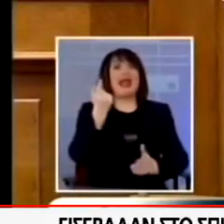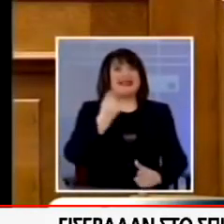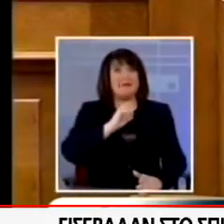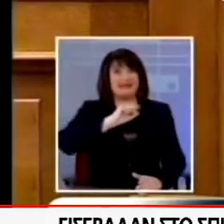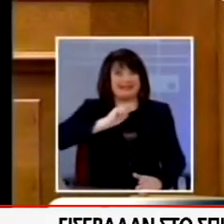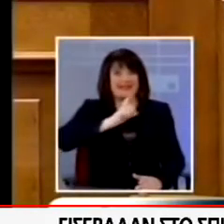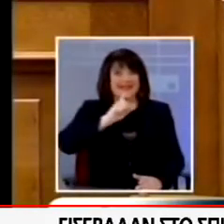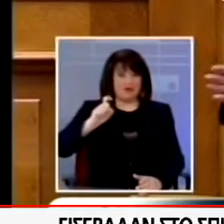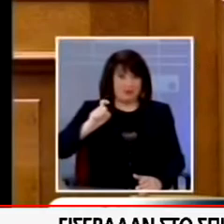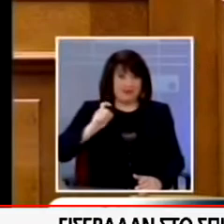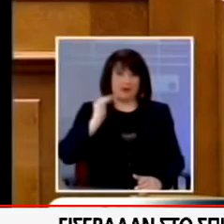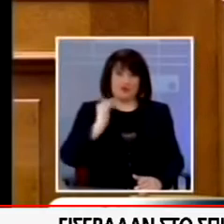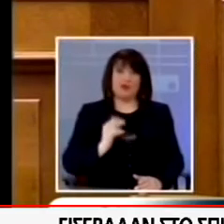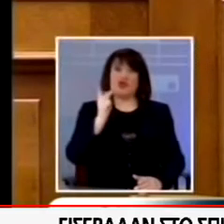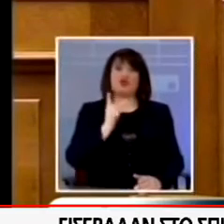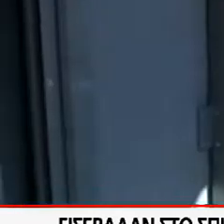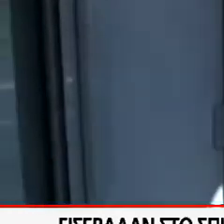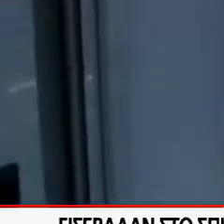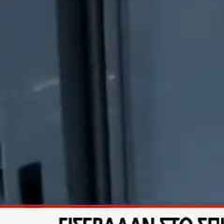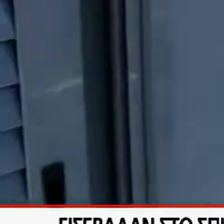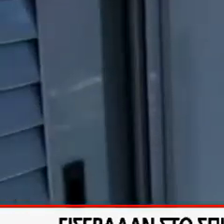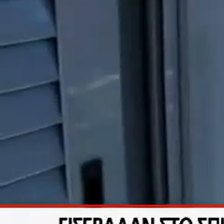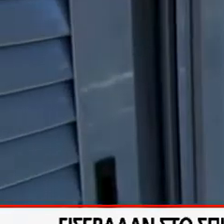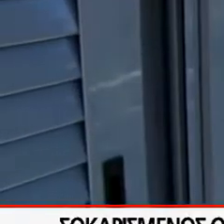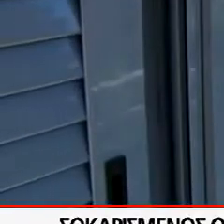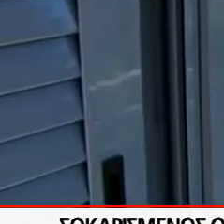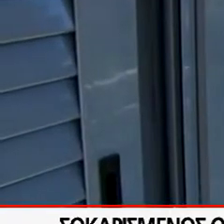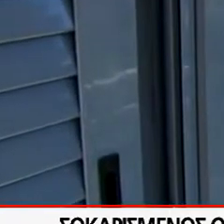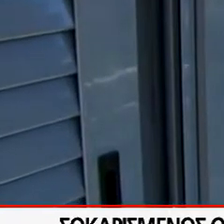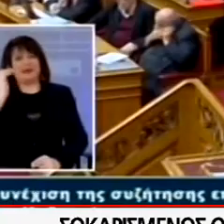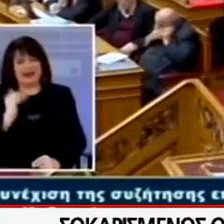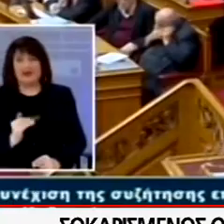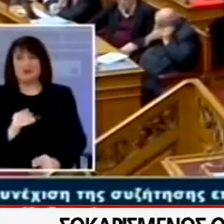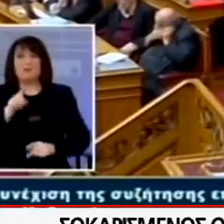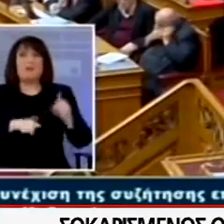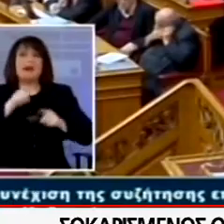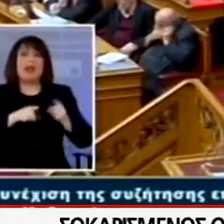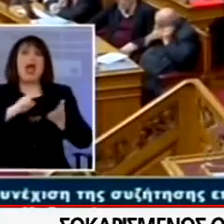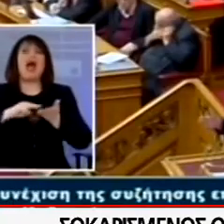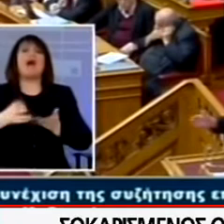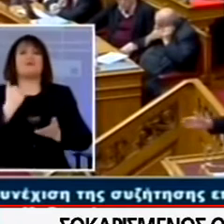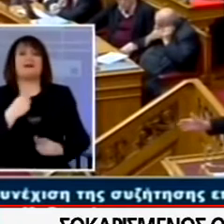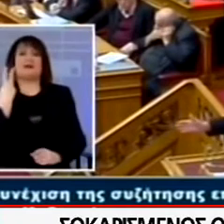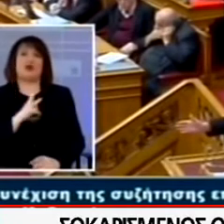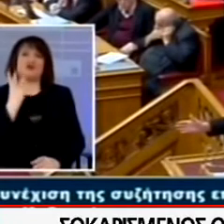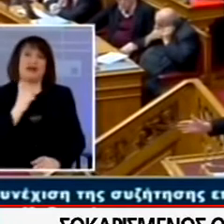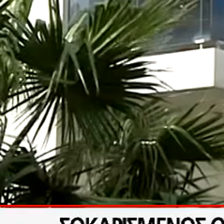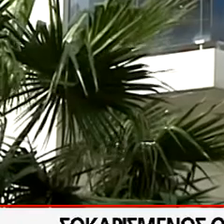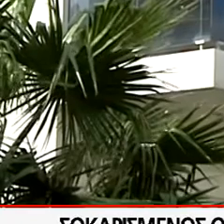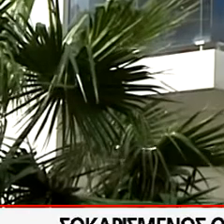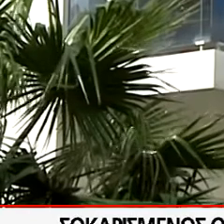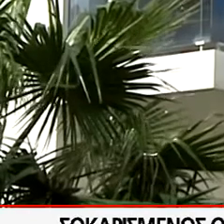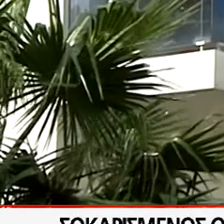πολίτης ζητώντας πιο εντατική αστυνόμευση για την προστασία όλων των πολιτών. Είναι λίγο περίεργο, μου κάνει εντύπωση